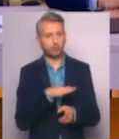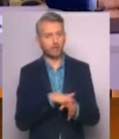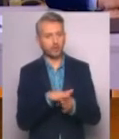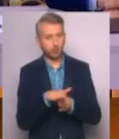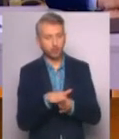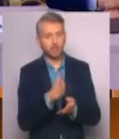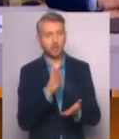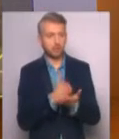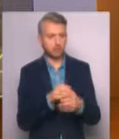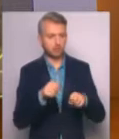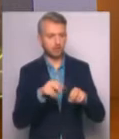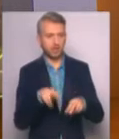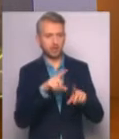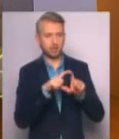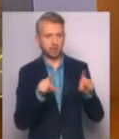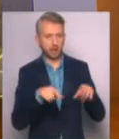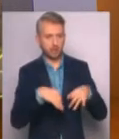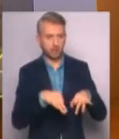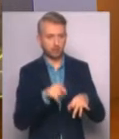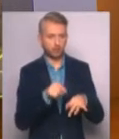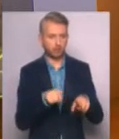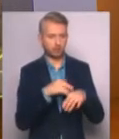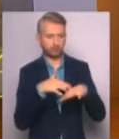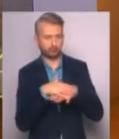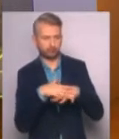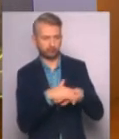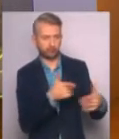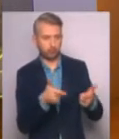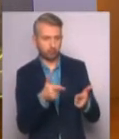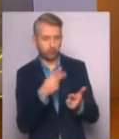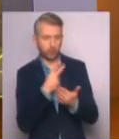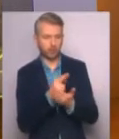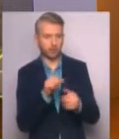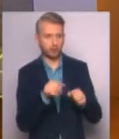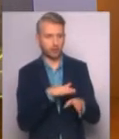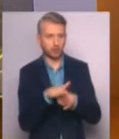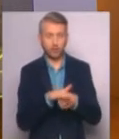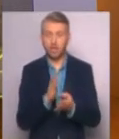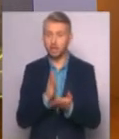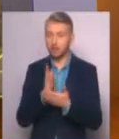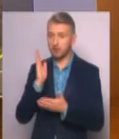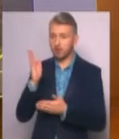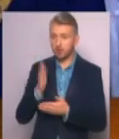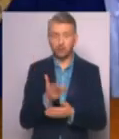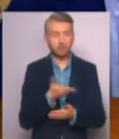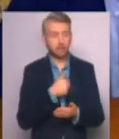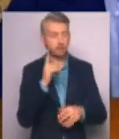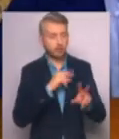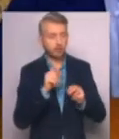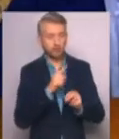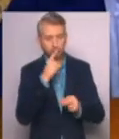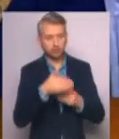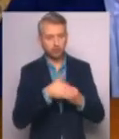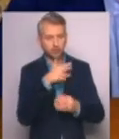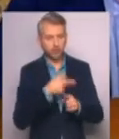того є профільний департамент, який такі розрахунки готує і показує, як це можна реалізувати. Тобто є перспективи, щоб... Ми сподіваємося, що найближчим